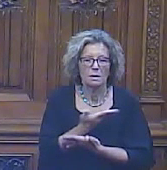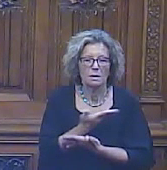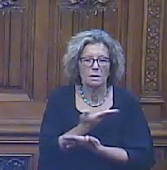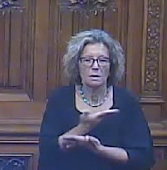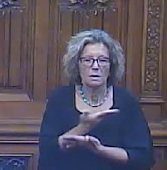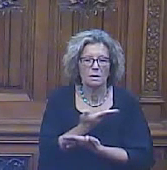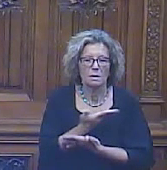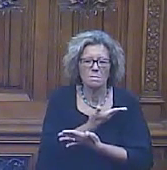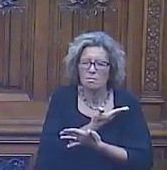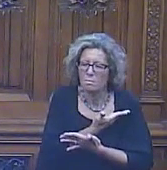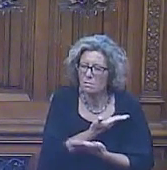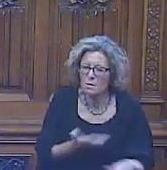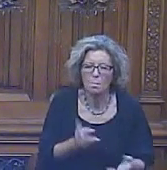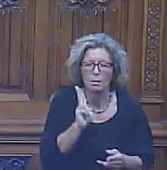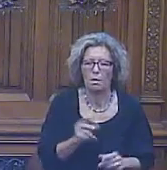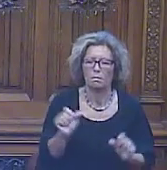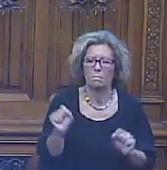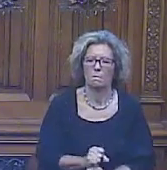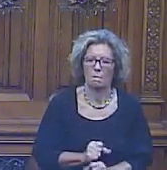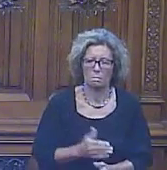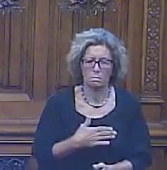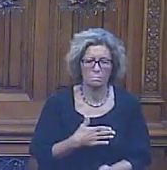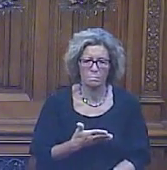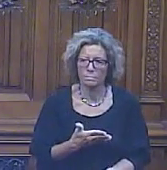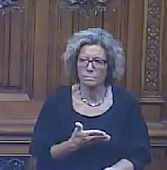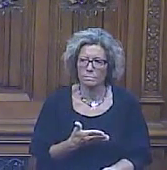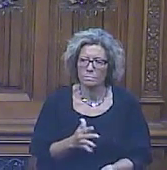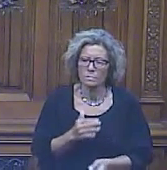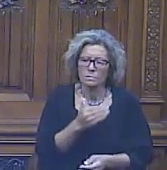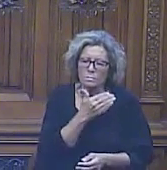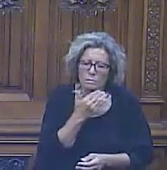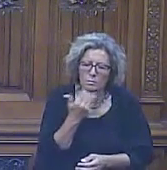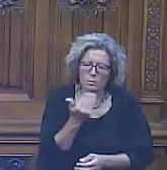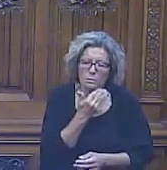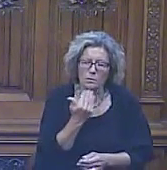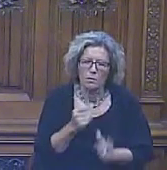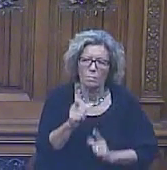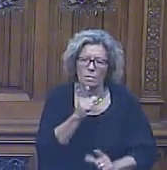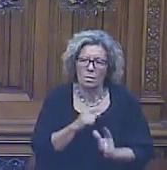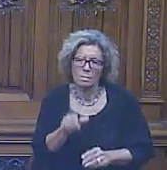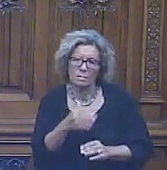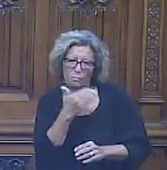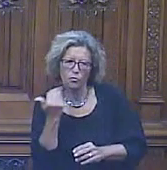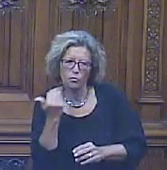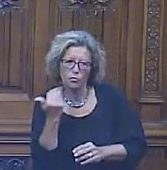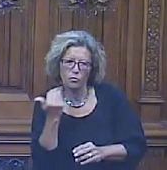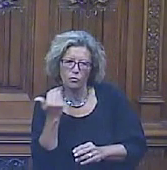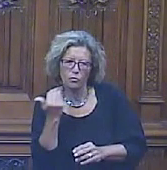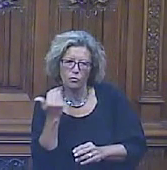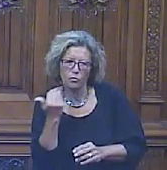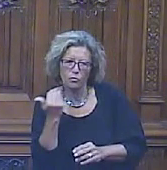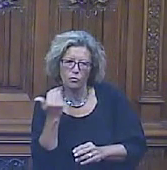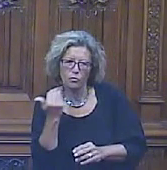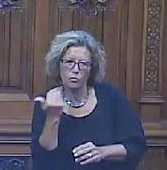kann niemanden kalt lassen. Unendliches Leid vieler Menschen,